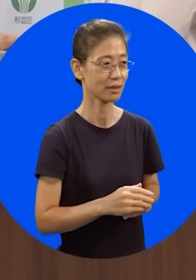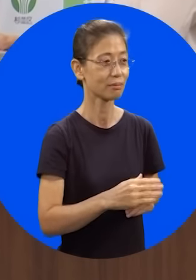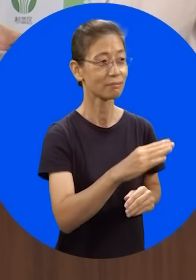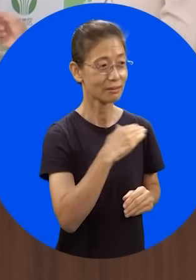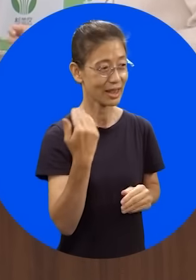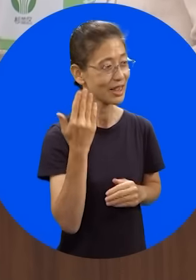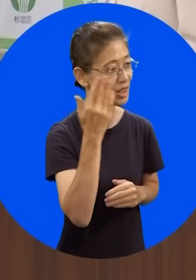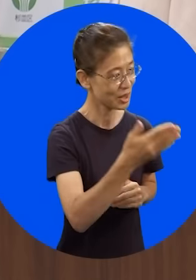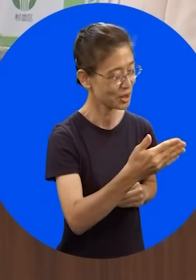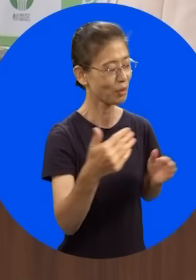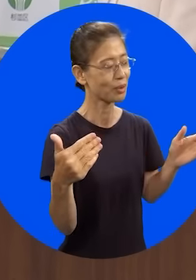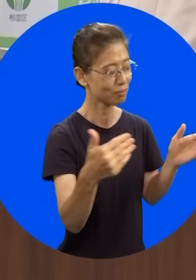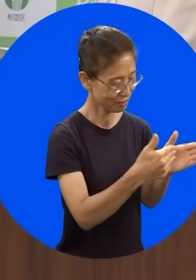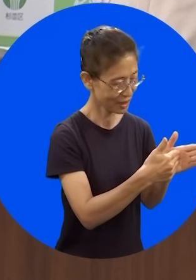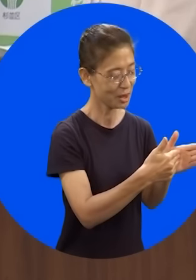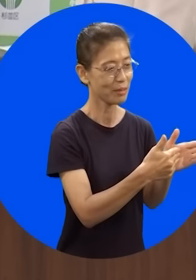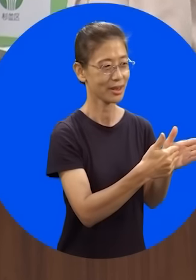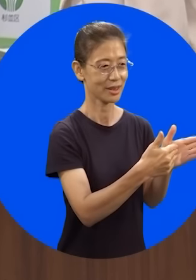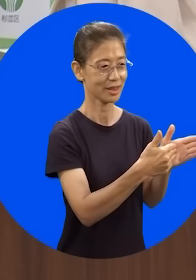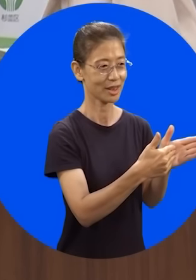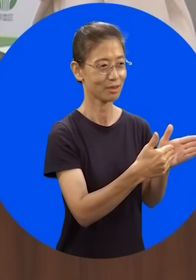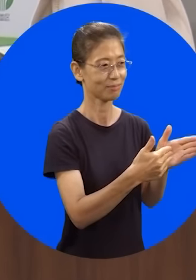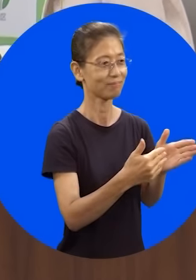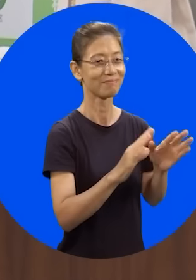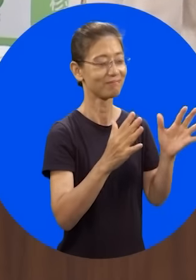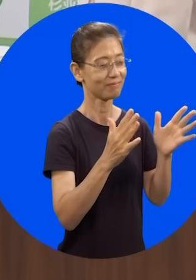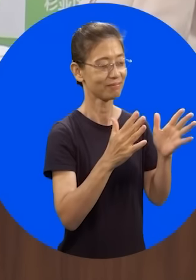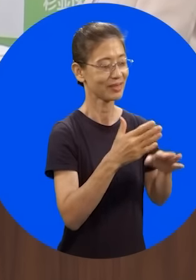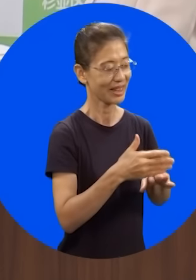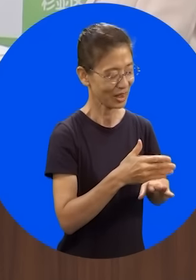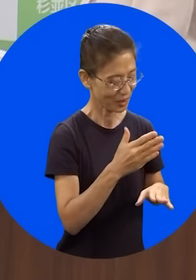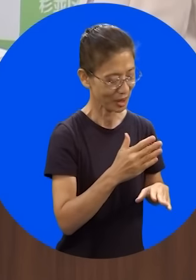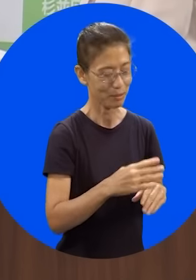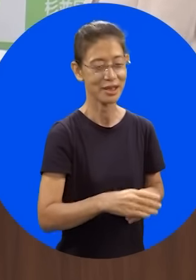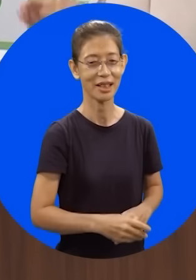ズの質問を終わります。 ありがとうございます。